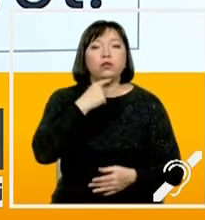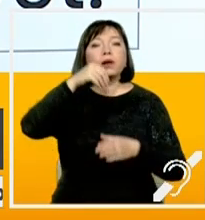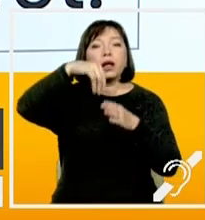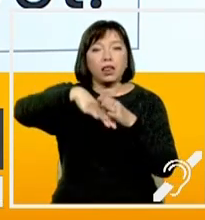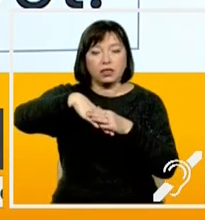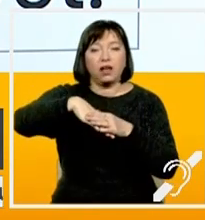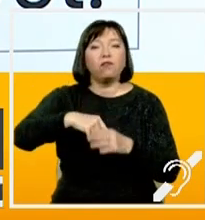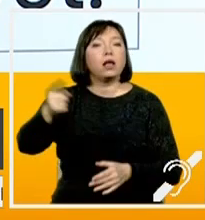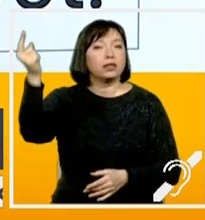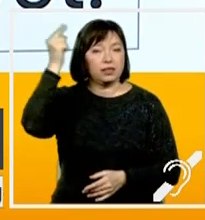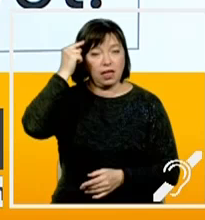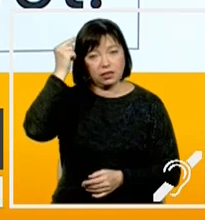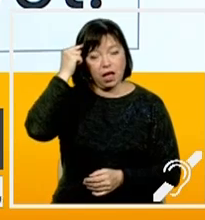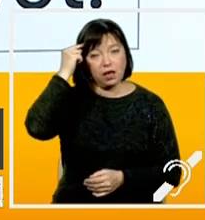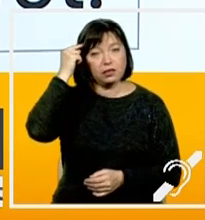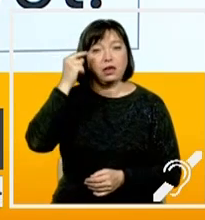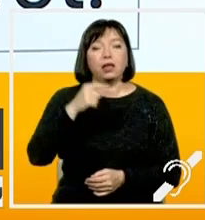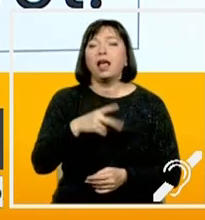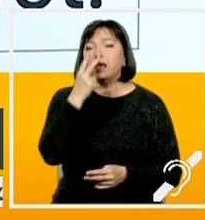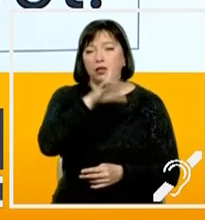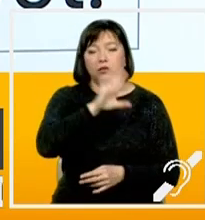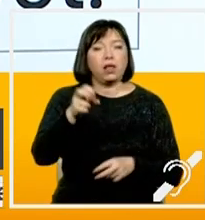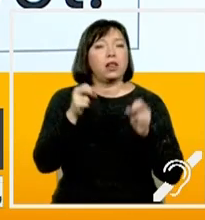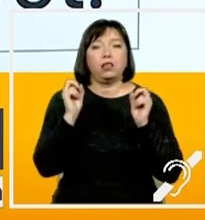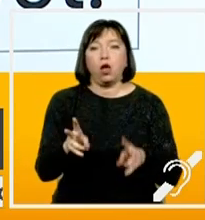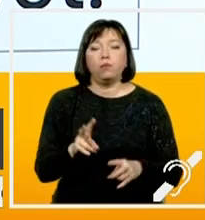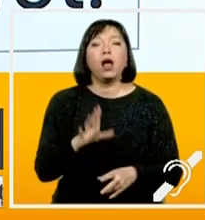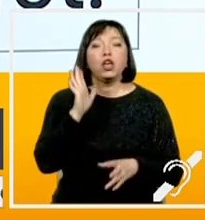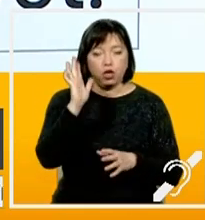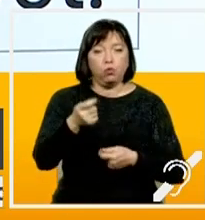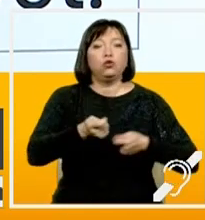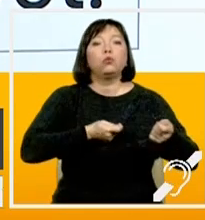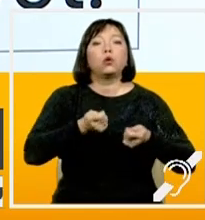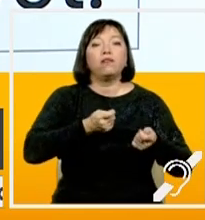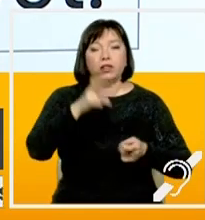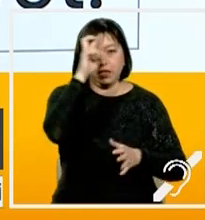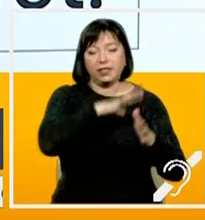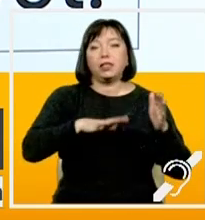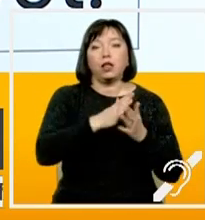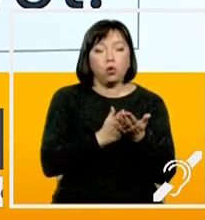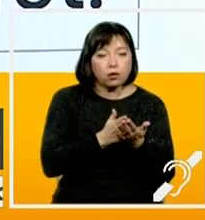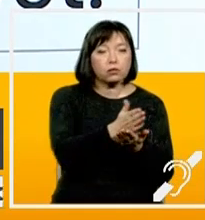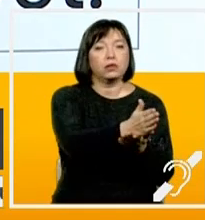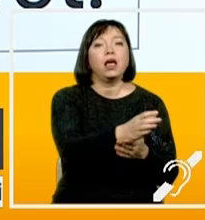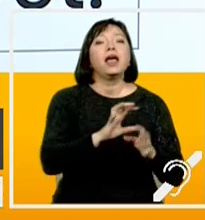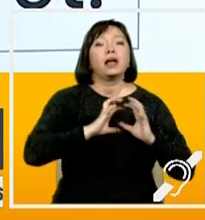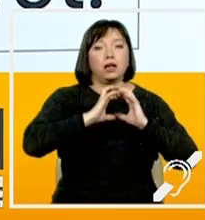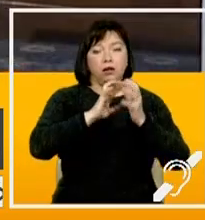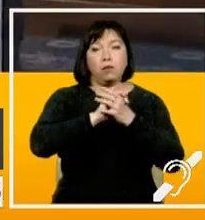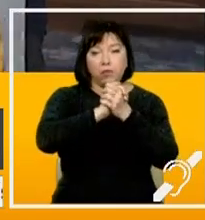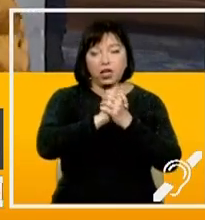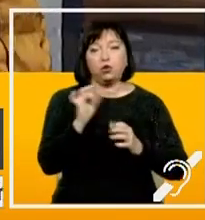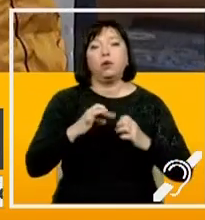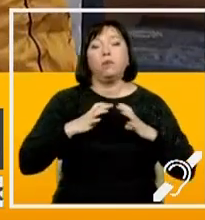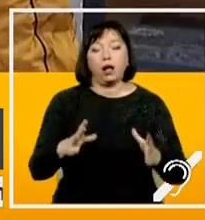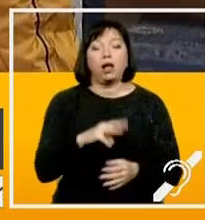cu mintea conștientă de pericol și vom conduce țara spre pace și bunăstare.